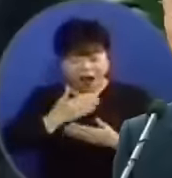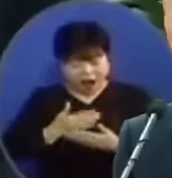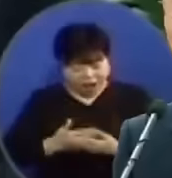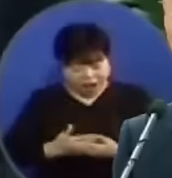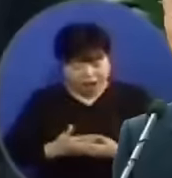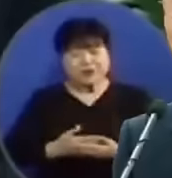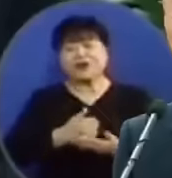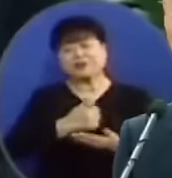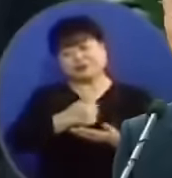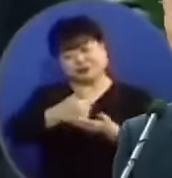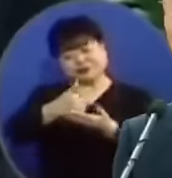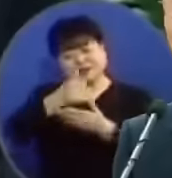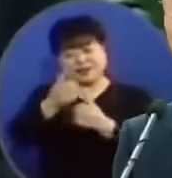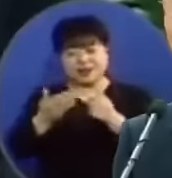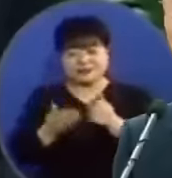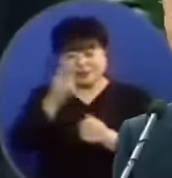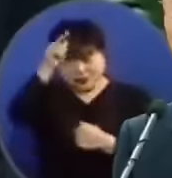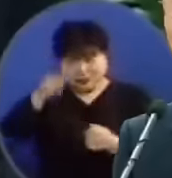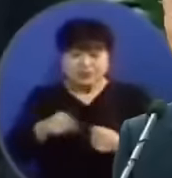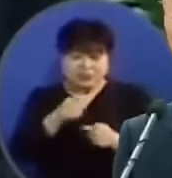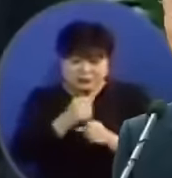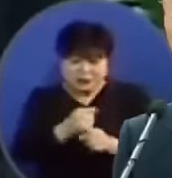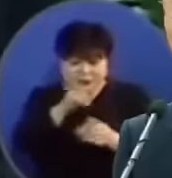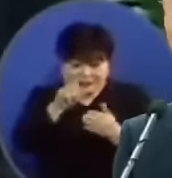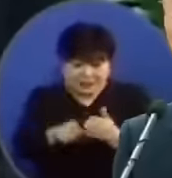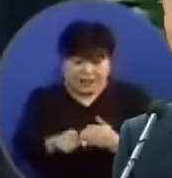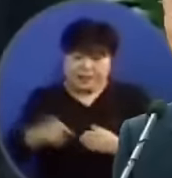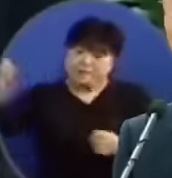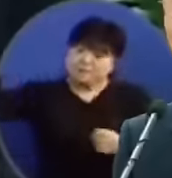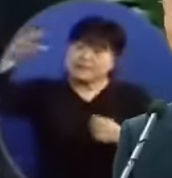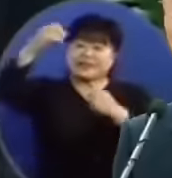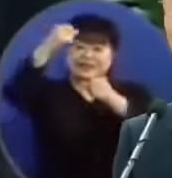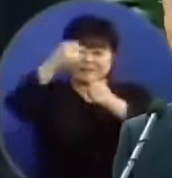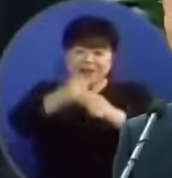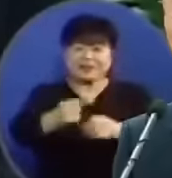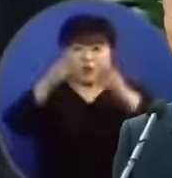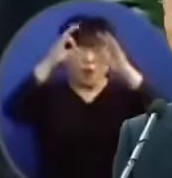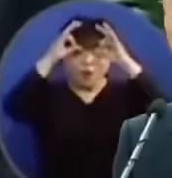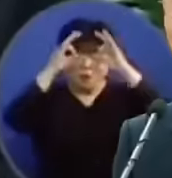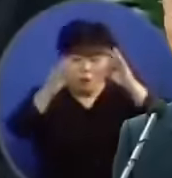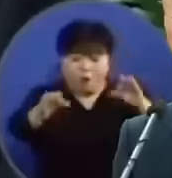하나님인 것입니다. 하나님이 천지를 지었을 때도 빛을 지으시고 보기에